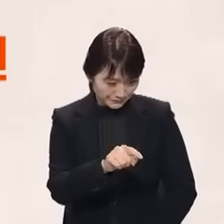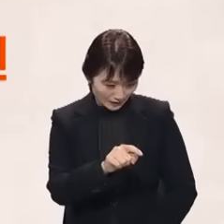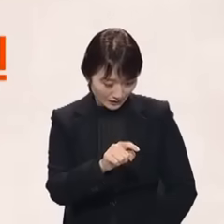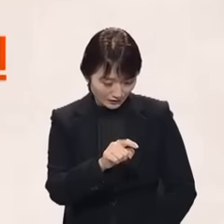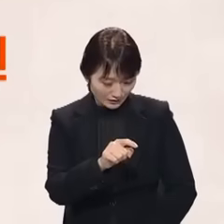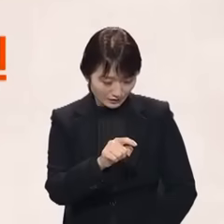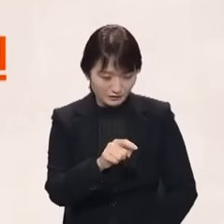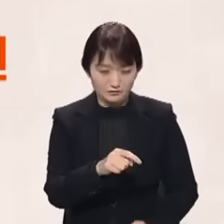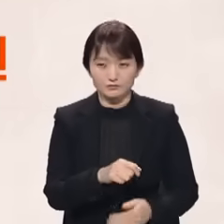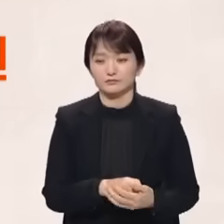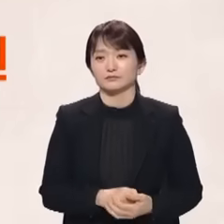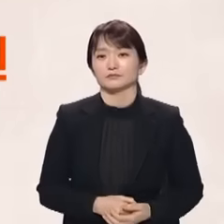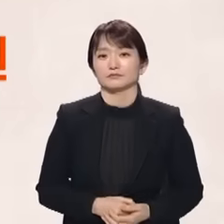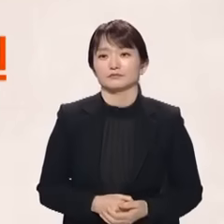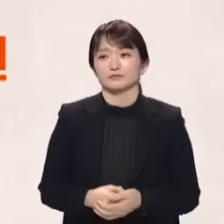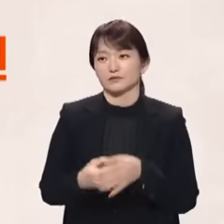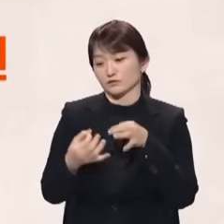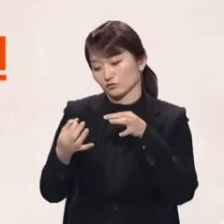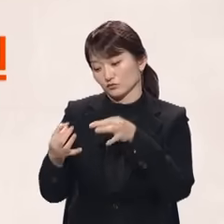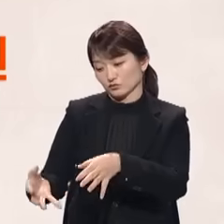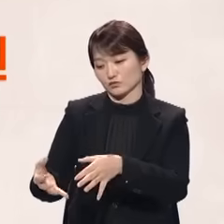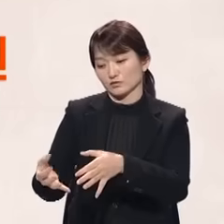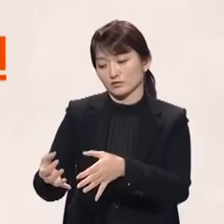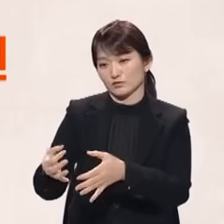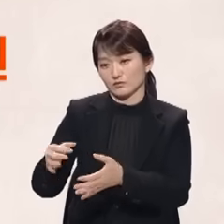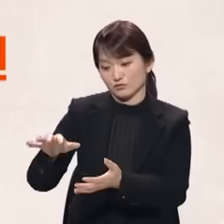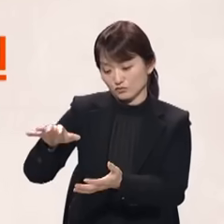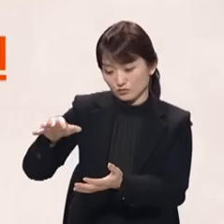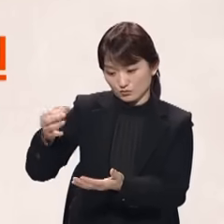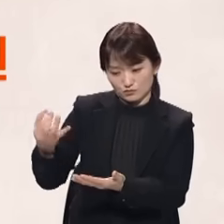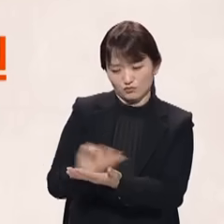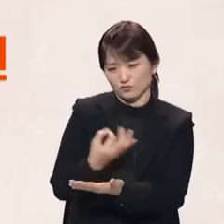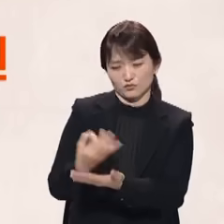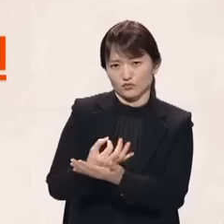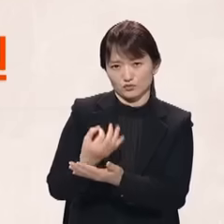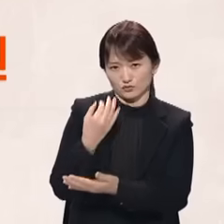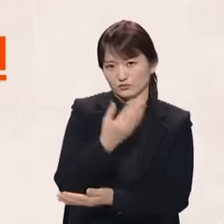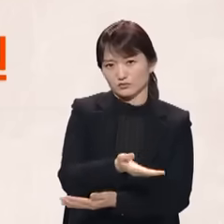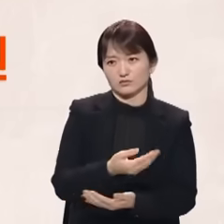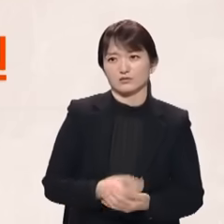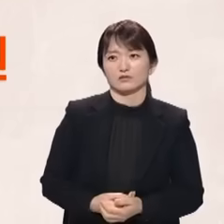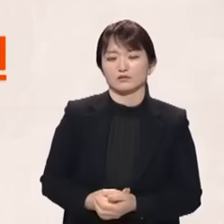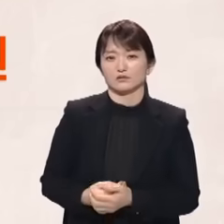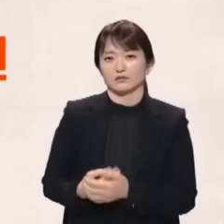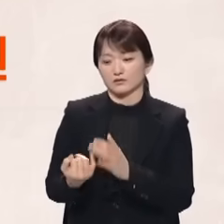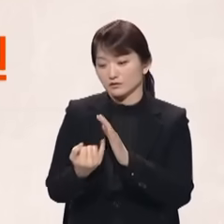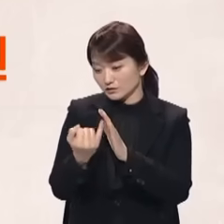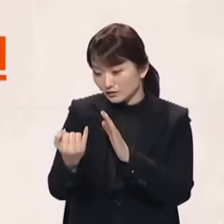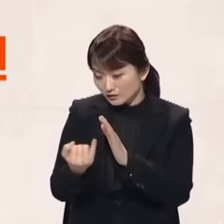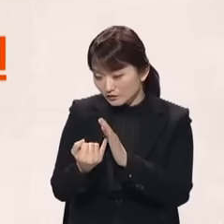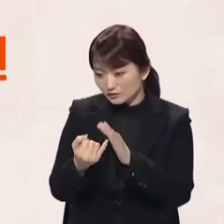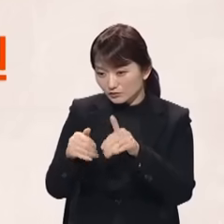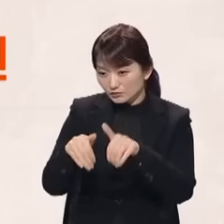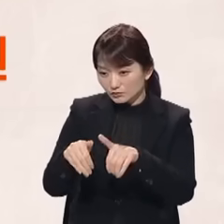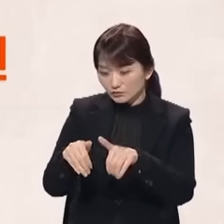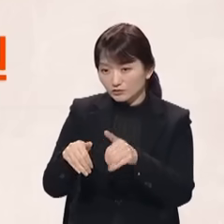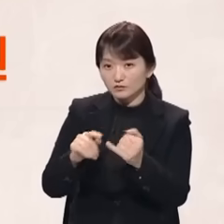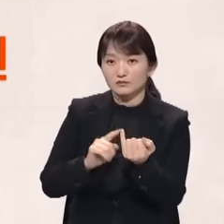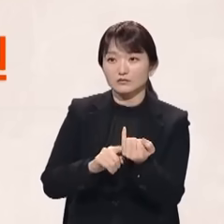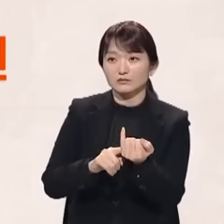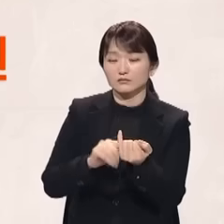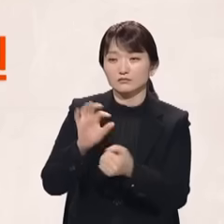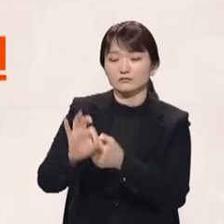같은데요. 이 투자하면 고수익을 보장해주겠다라고 얘기하면서 가사 도우미 됐었어요. 10년 이상 고용했던 가사